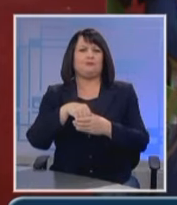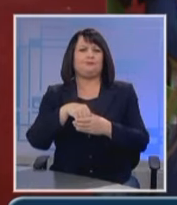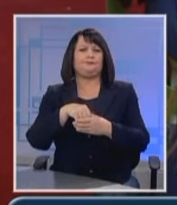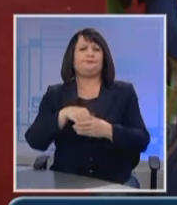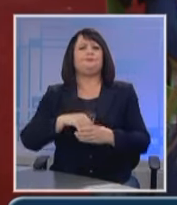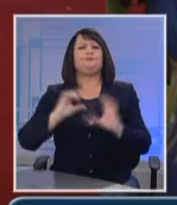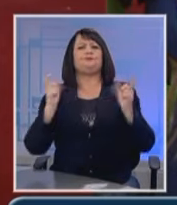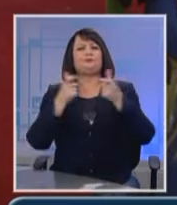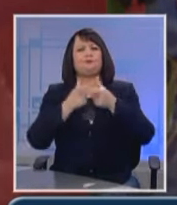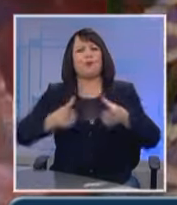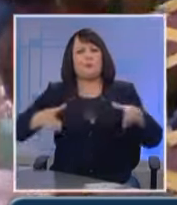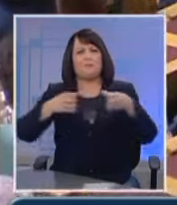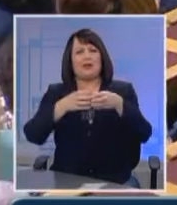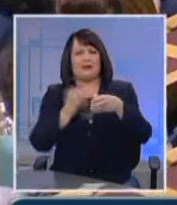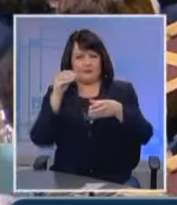εθνική ομάδα